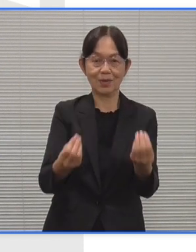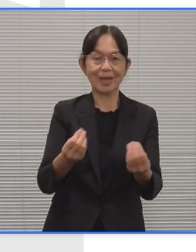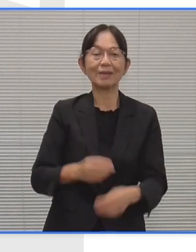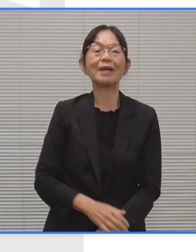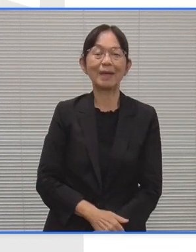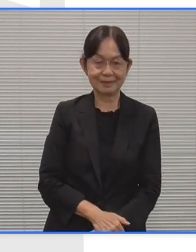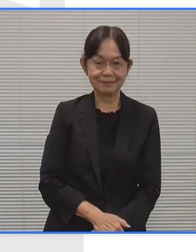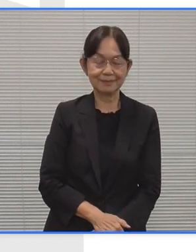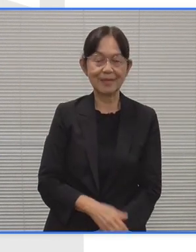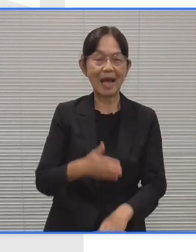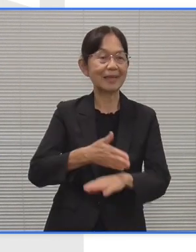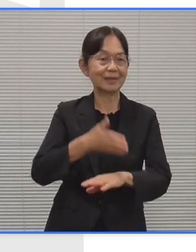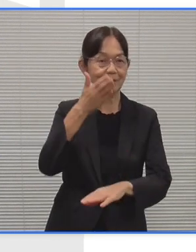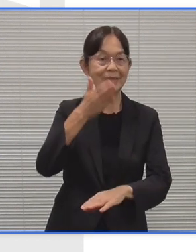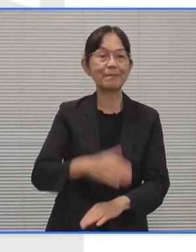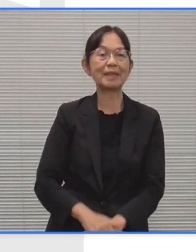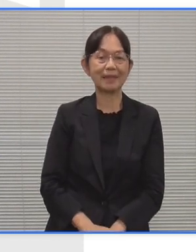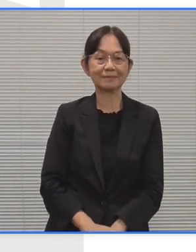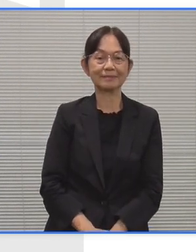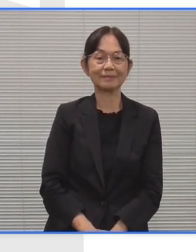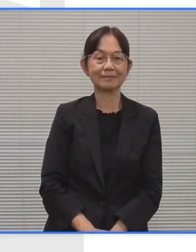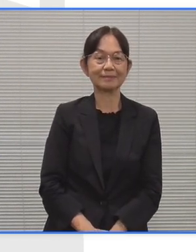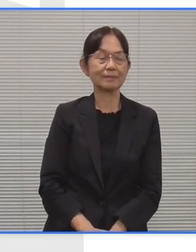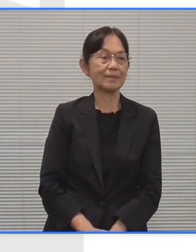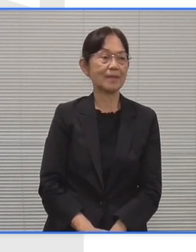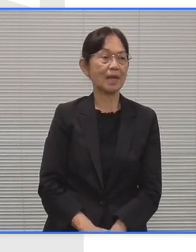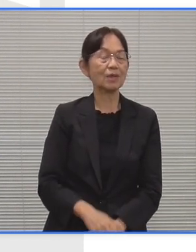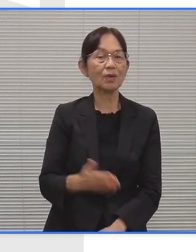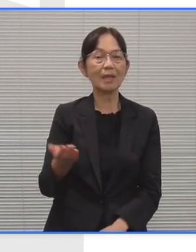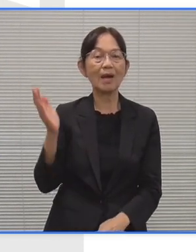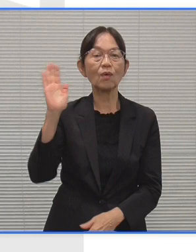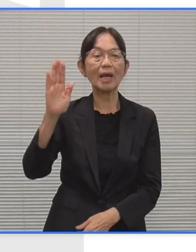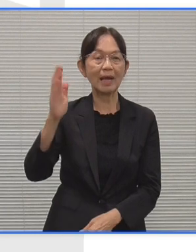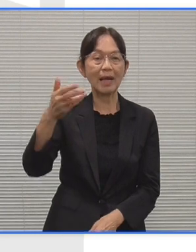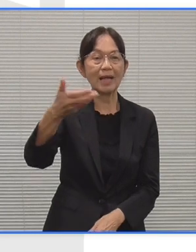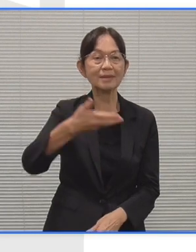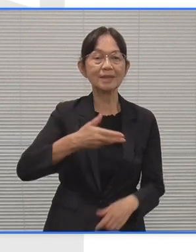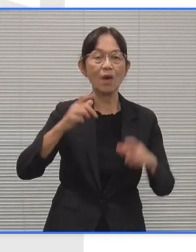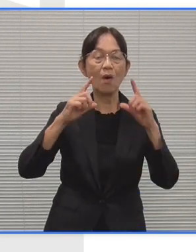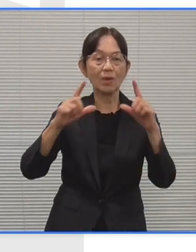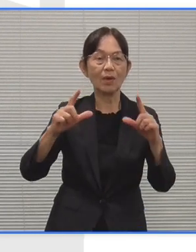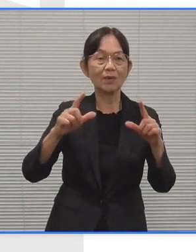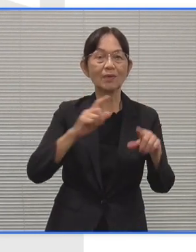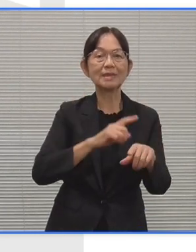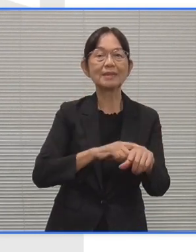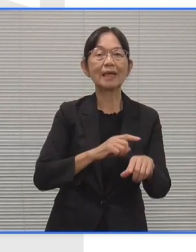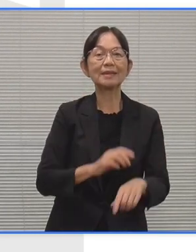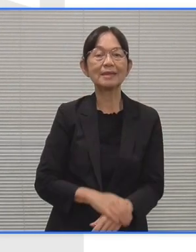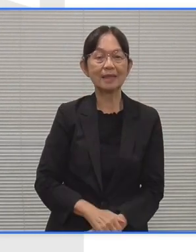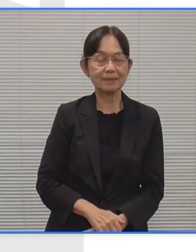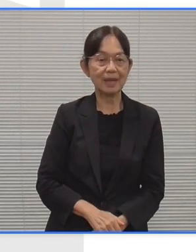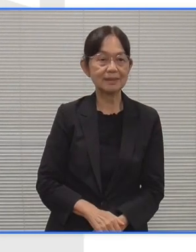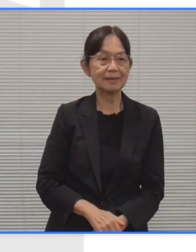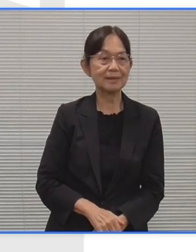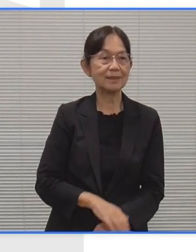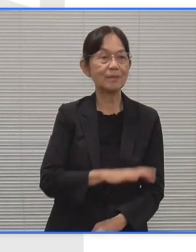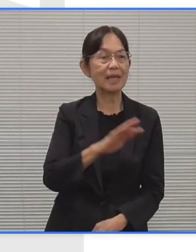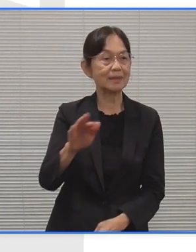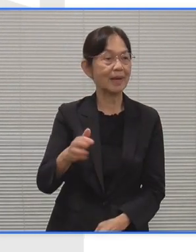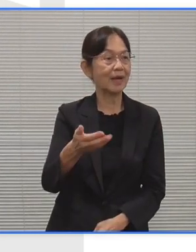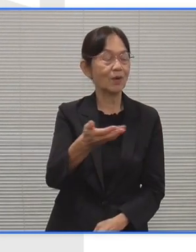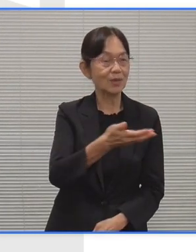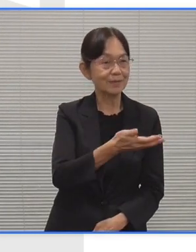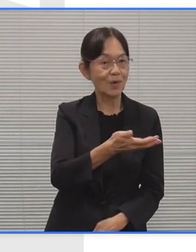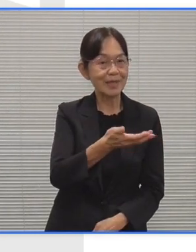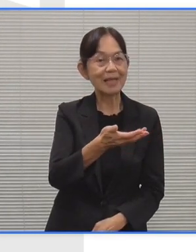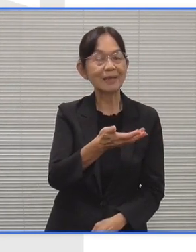ります。ありがとうございました。 それではこれから質疑応答の時間とさせていただきます。皆様にご質問いただけ